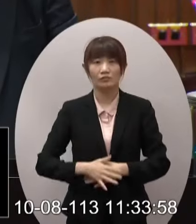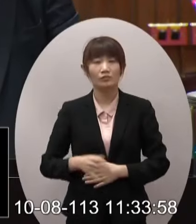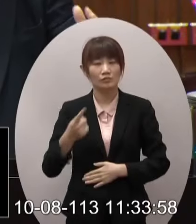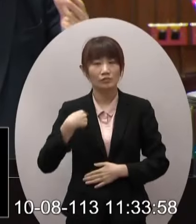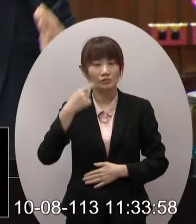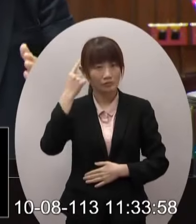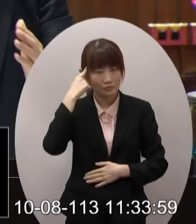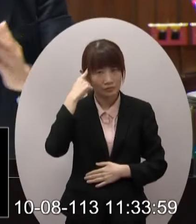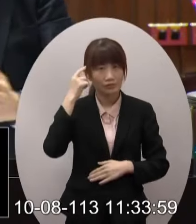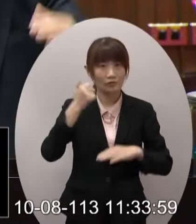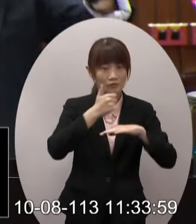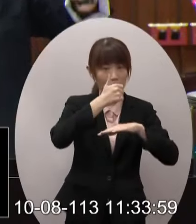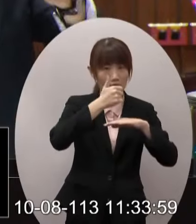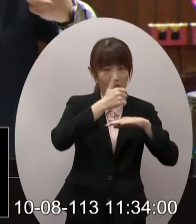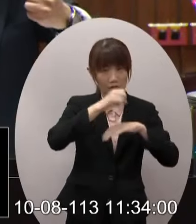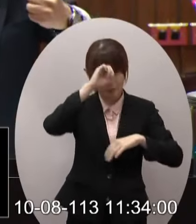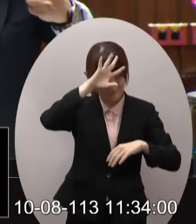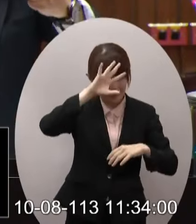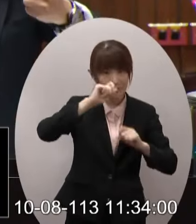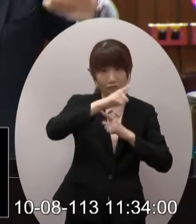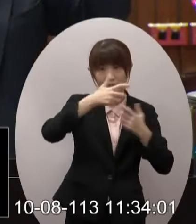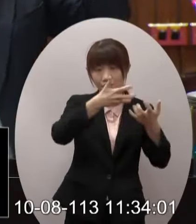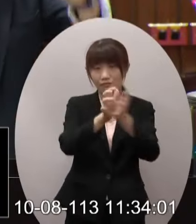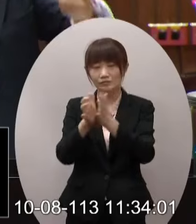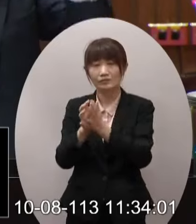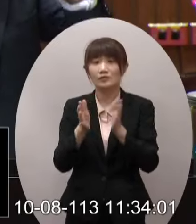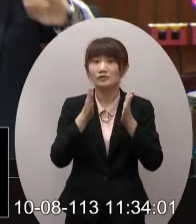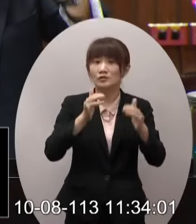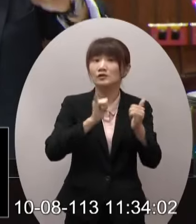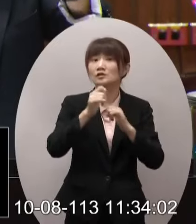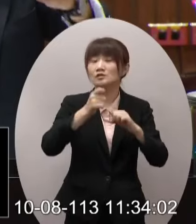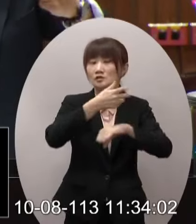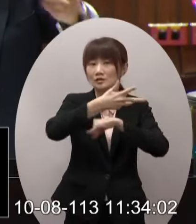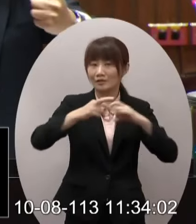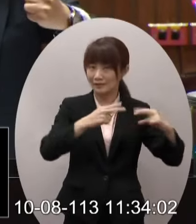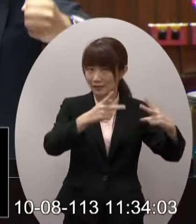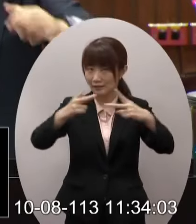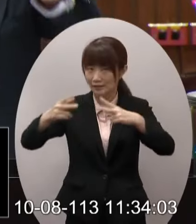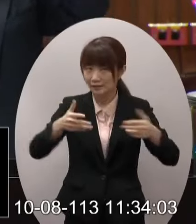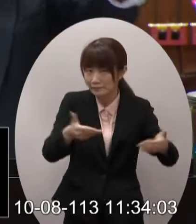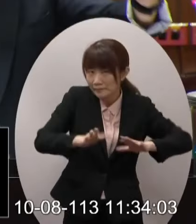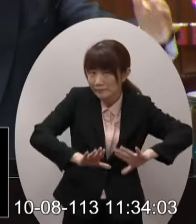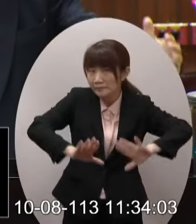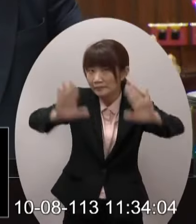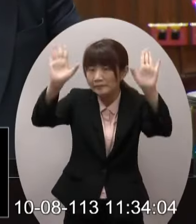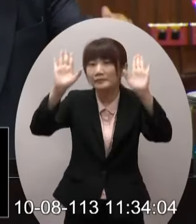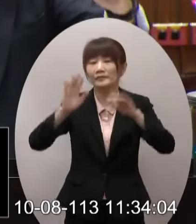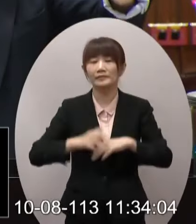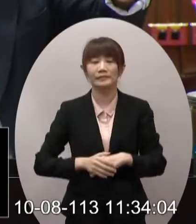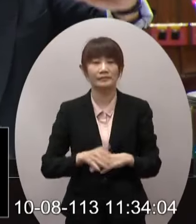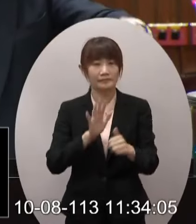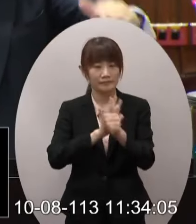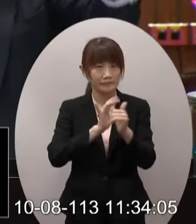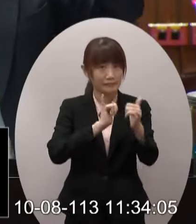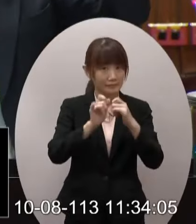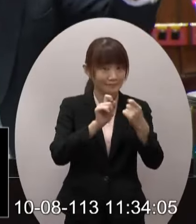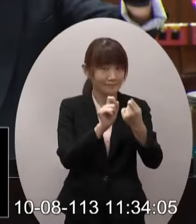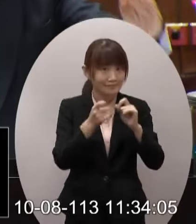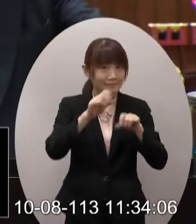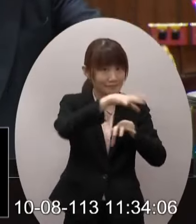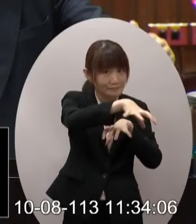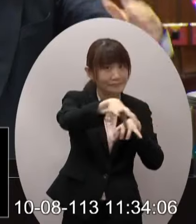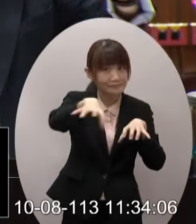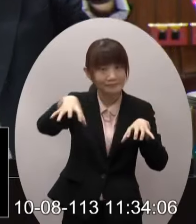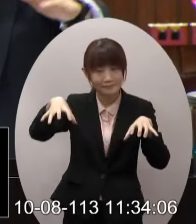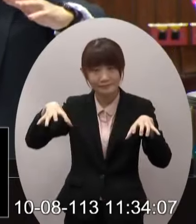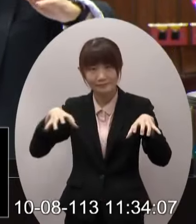野合作一个很好的案子，开发的社子岛，还给社子岛民众一个公道，同时也会带动周边